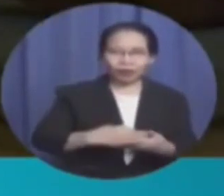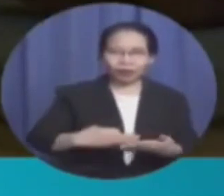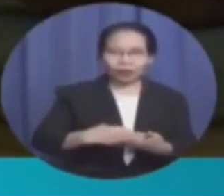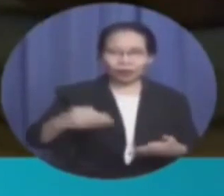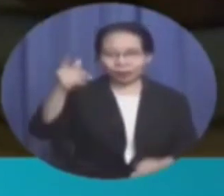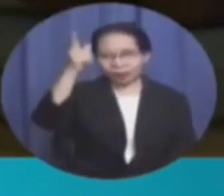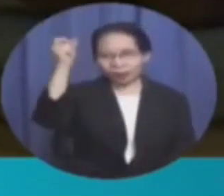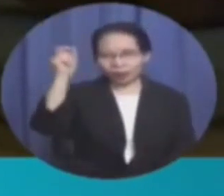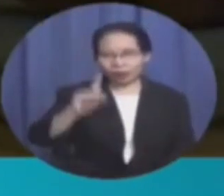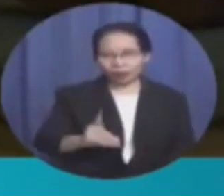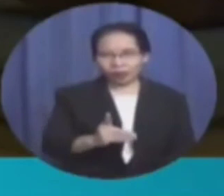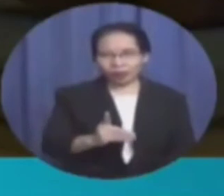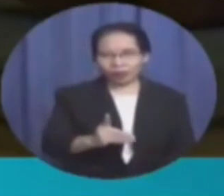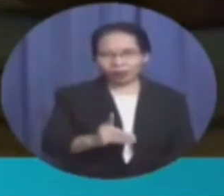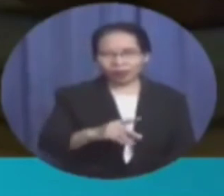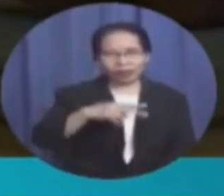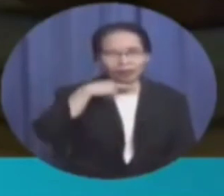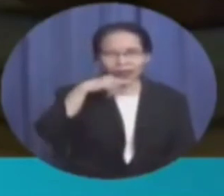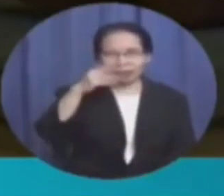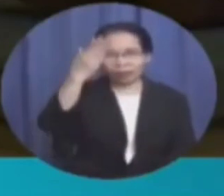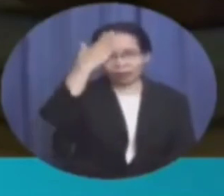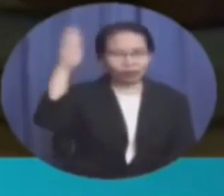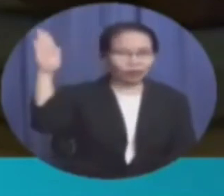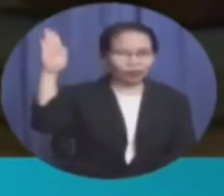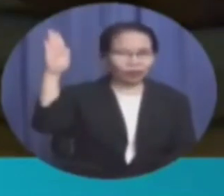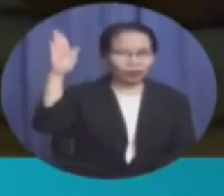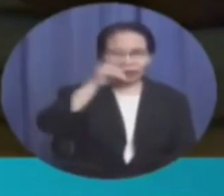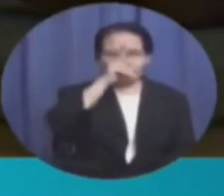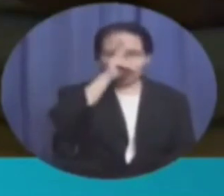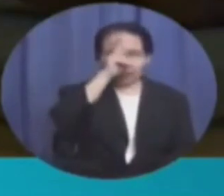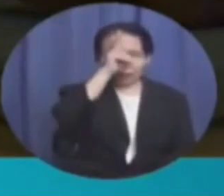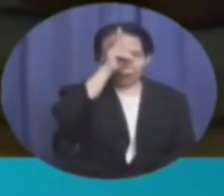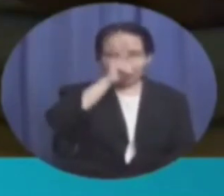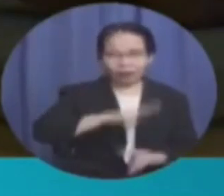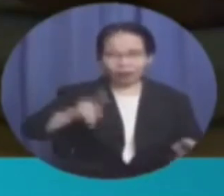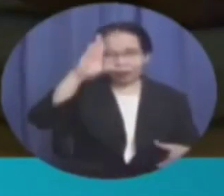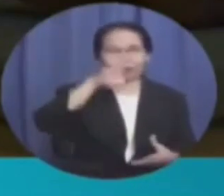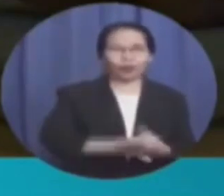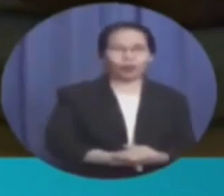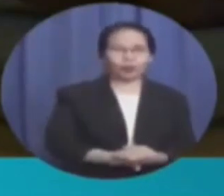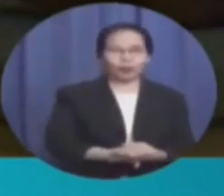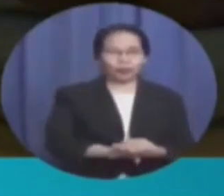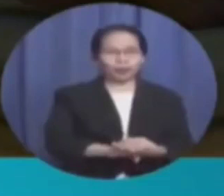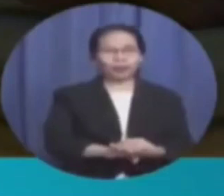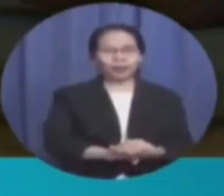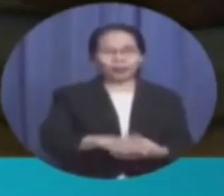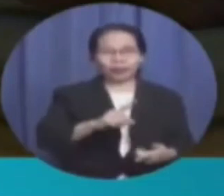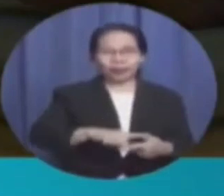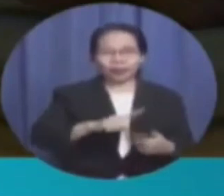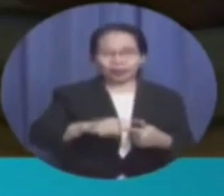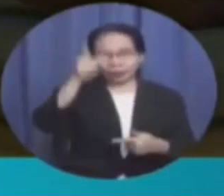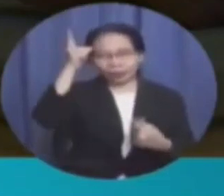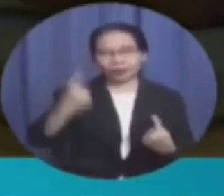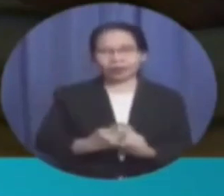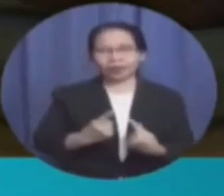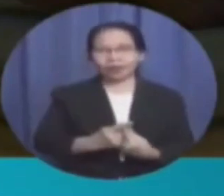patawad kasi ginawa niya yon sa hindi pagkaalam sa kawalan ng pananampalataya. Eh, yung kasalanan